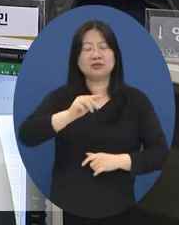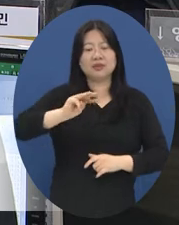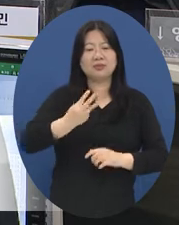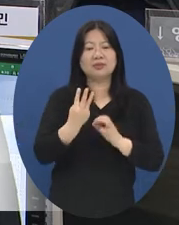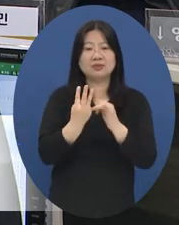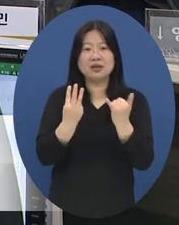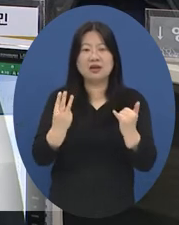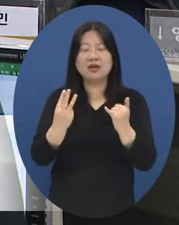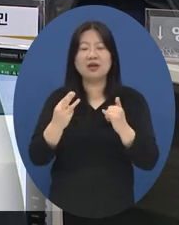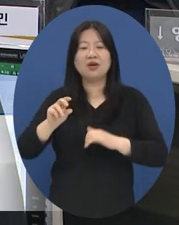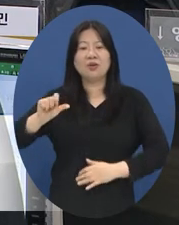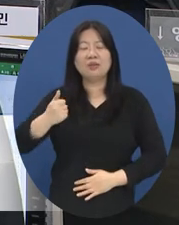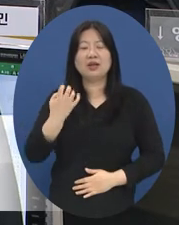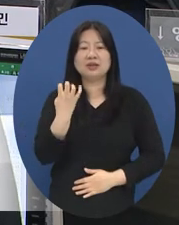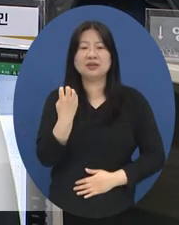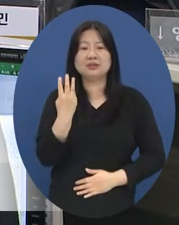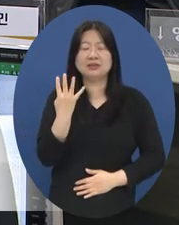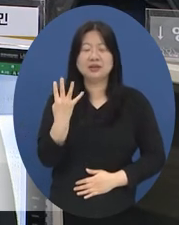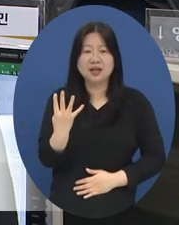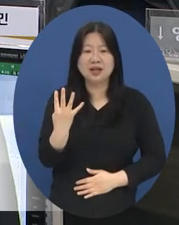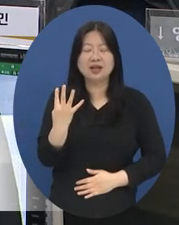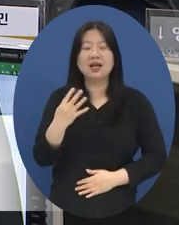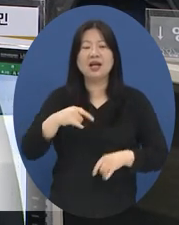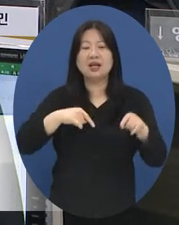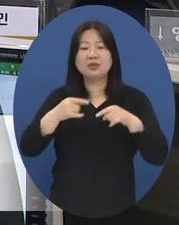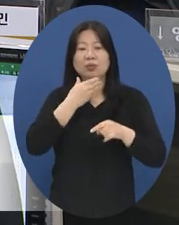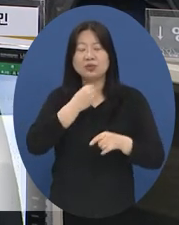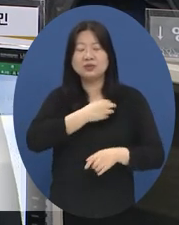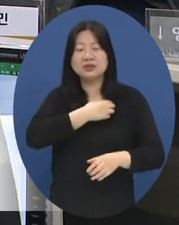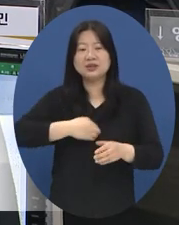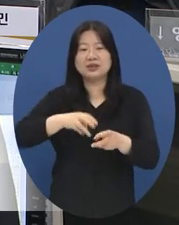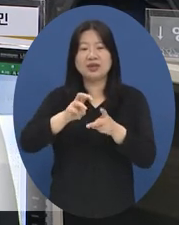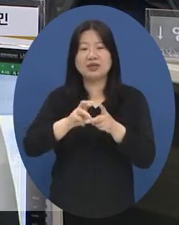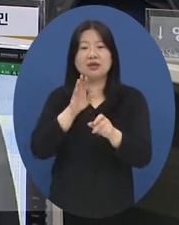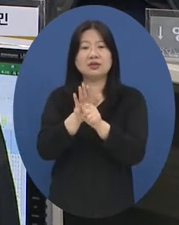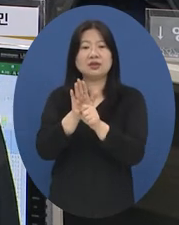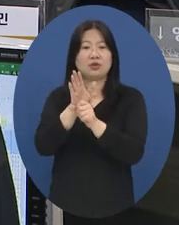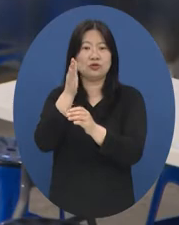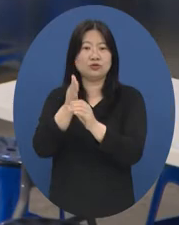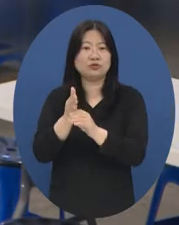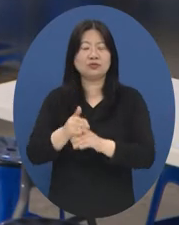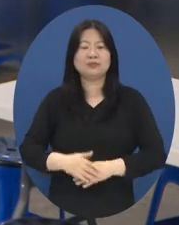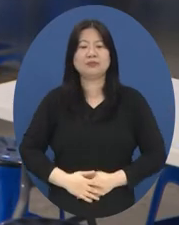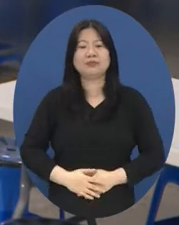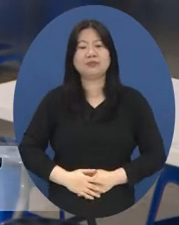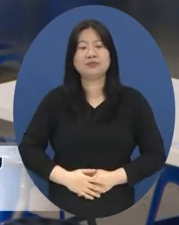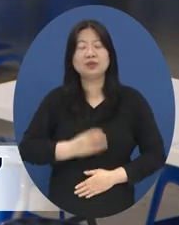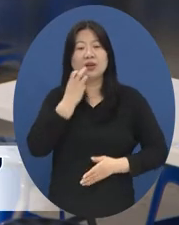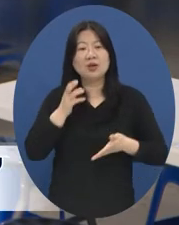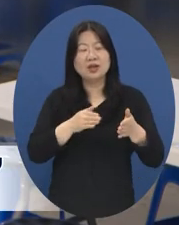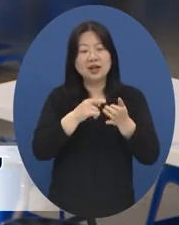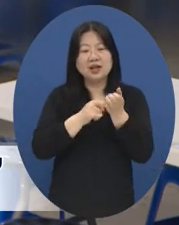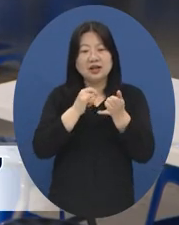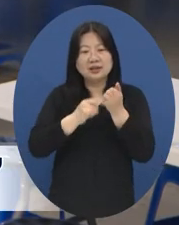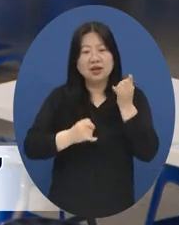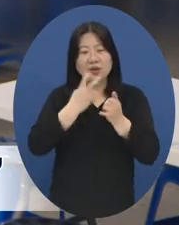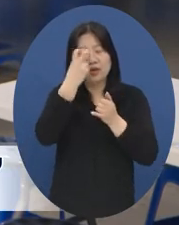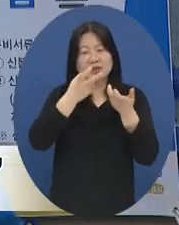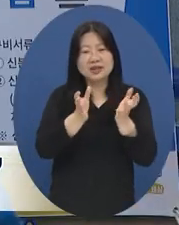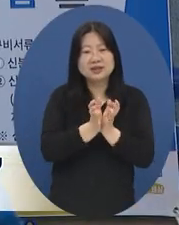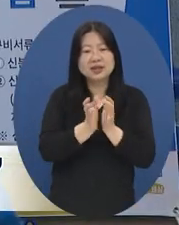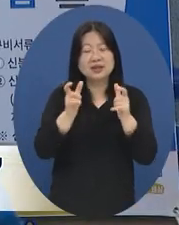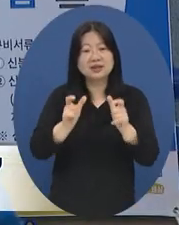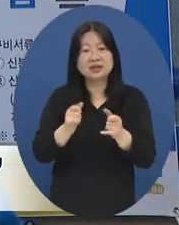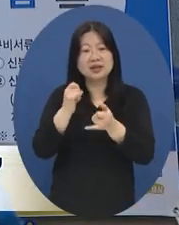1,300명이 544개 행정복지센터에서 지원을 하고 있습니다. 경기도 체납관리단은 원래